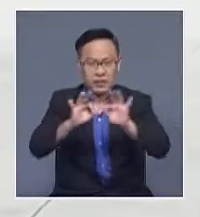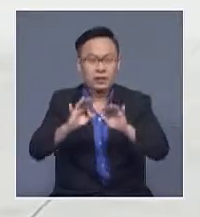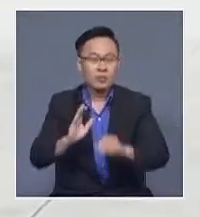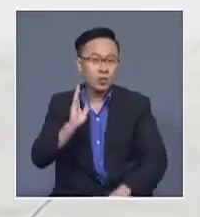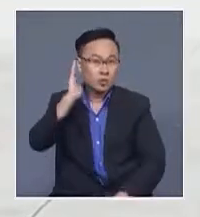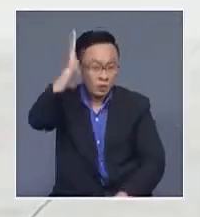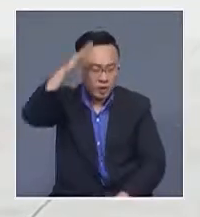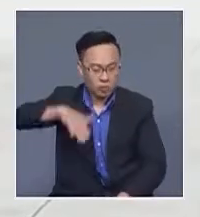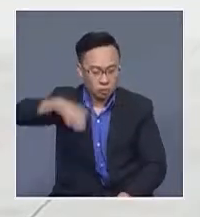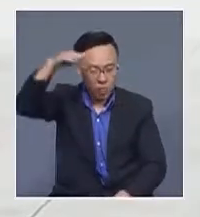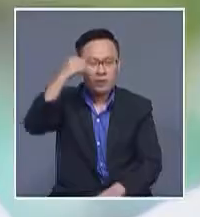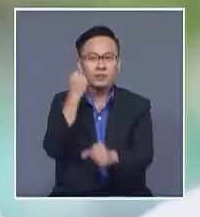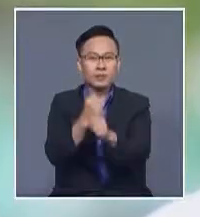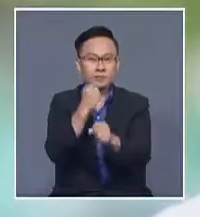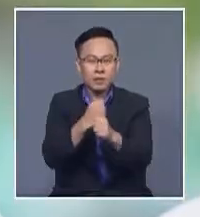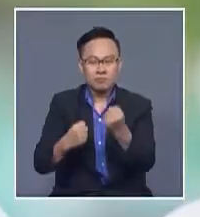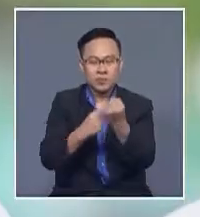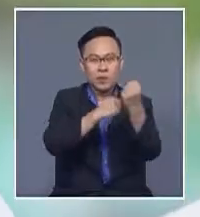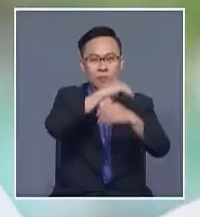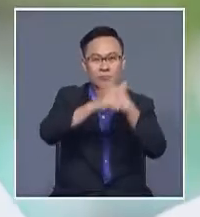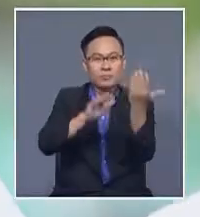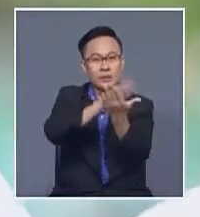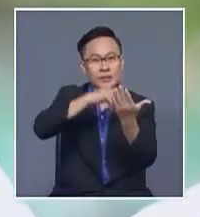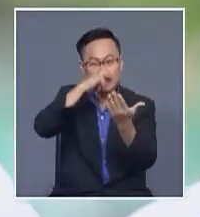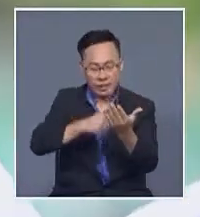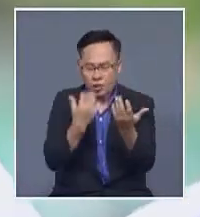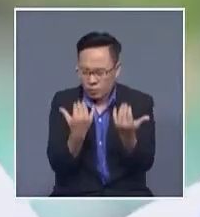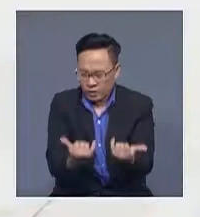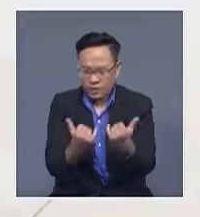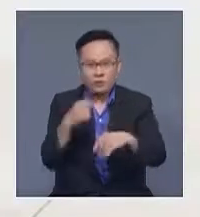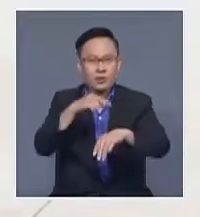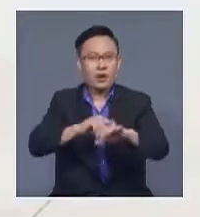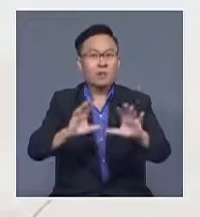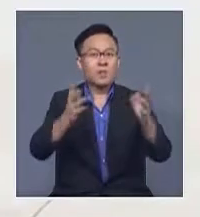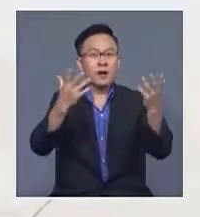ด็กและเยาวชนนั่นเองค่ะ วันนี้ก็หมดเวลาของรายการเดินหน้าประเทศไทยเวทีแล้วนะ